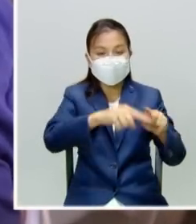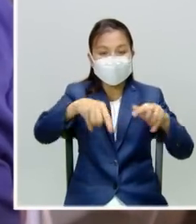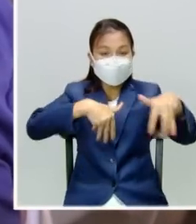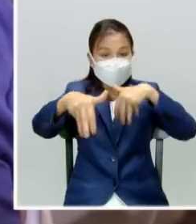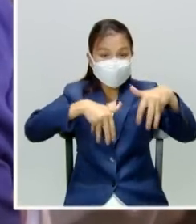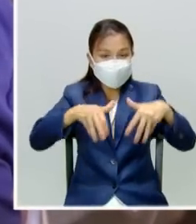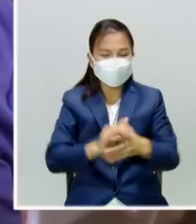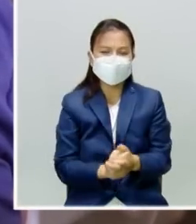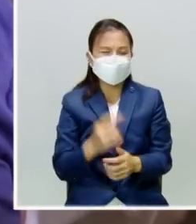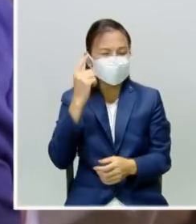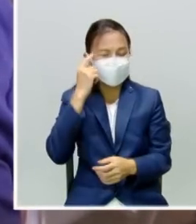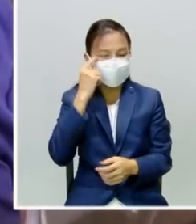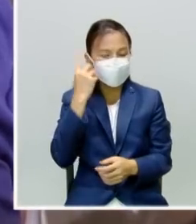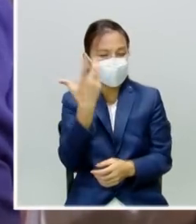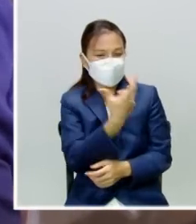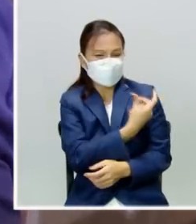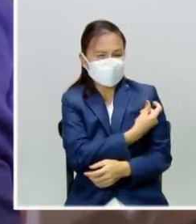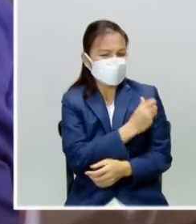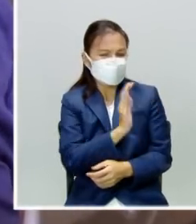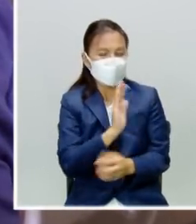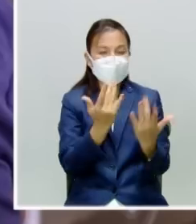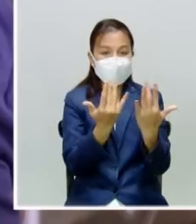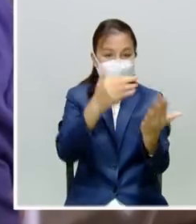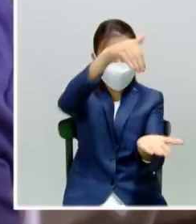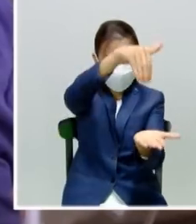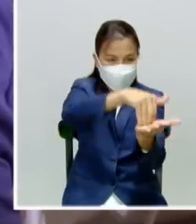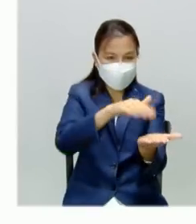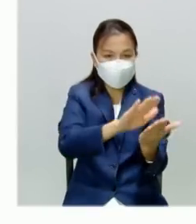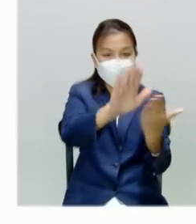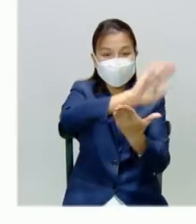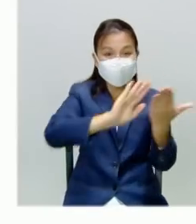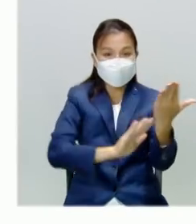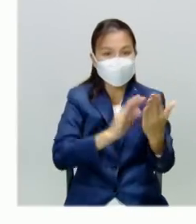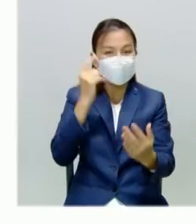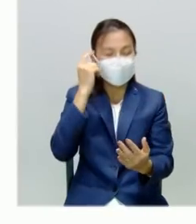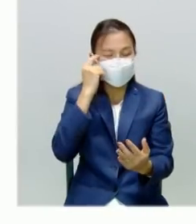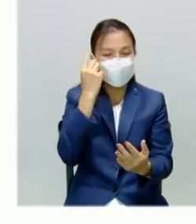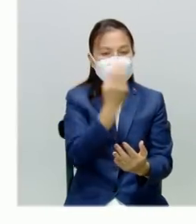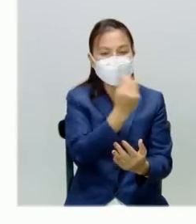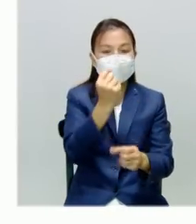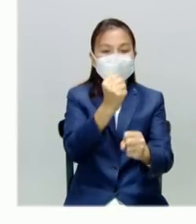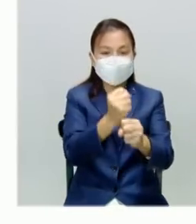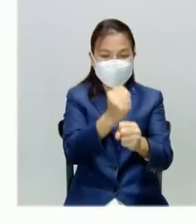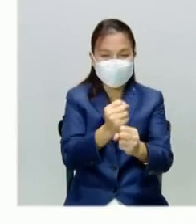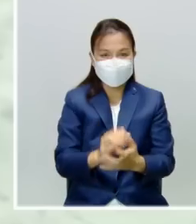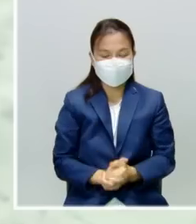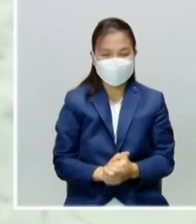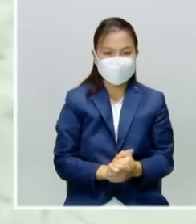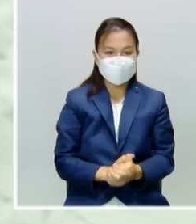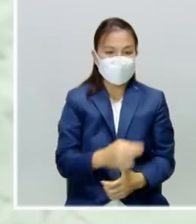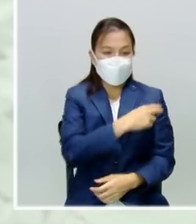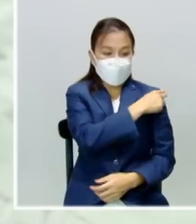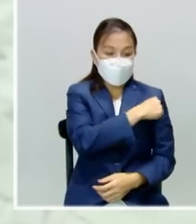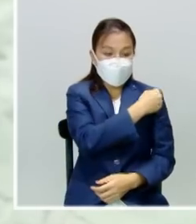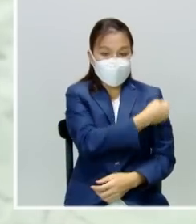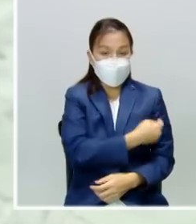ามารถรับวัคซีนทางเลือกต้องรอคิววัคซีนหลักของประเทศที่หวังว่าจะได้เร็วขึ้นนะคะนอกจากนี้นายแพทย์นิธิ